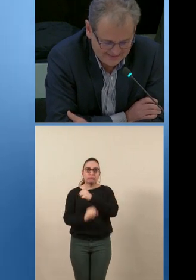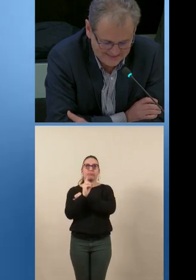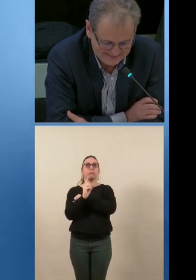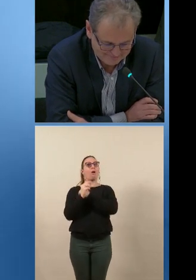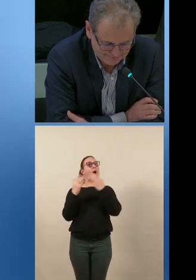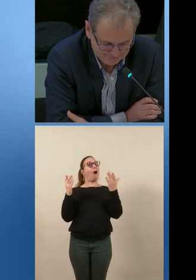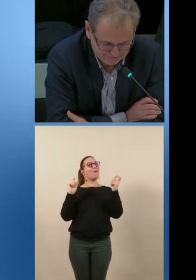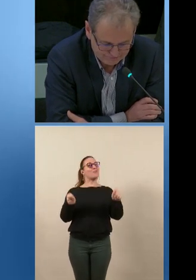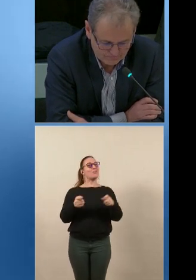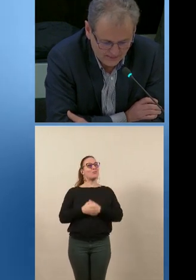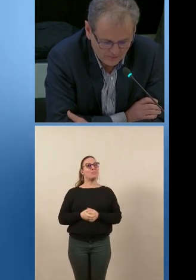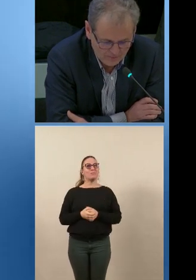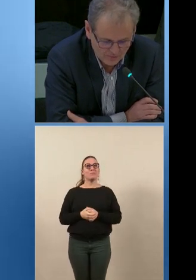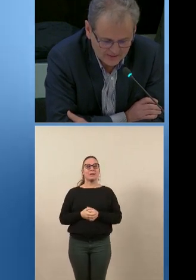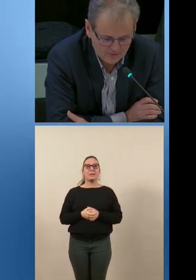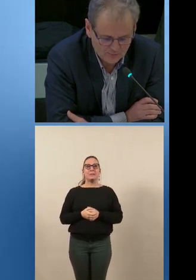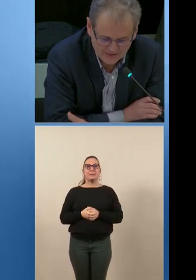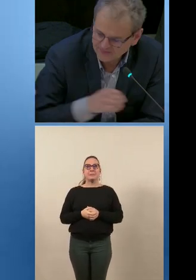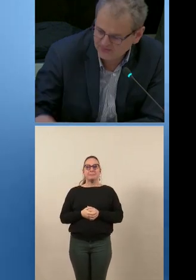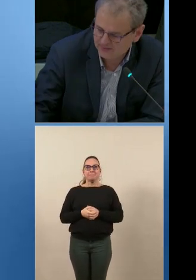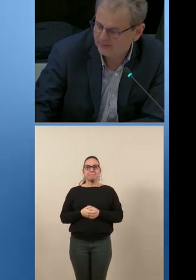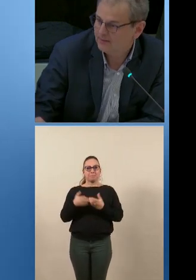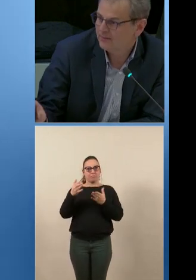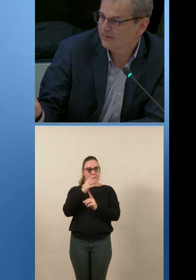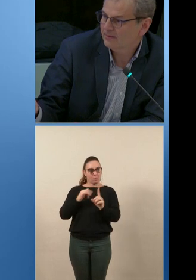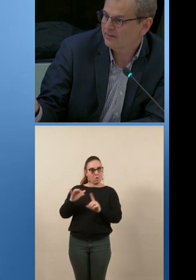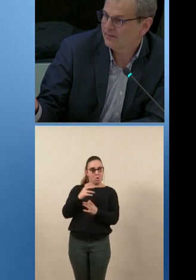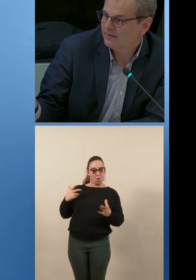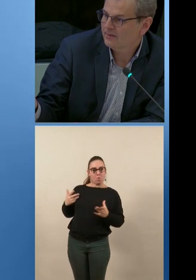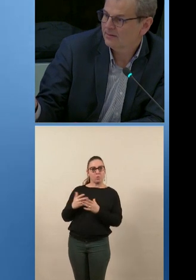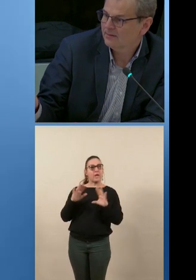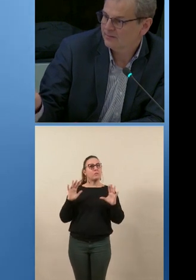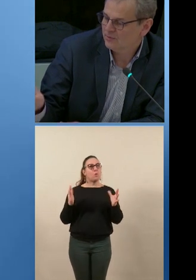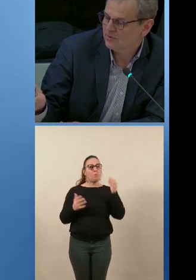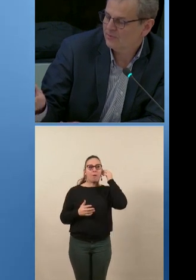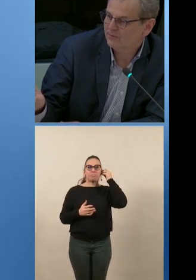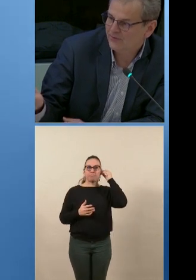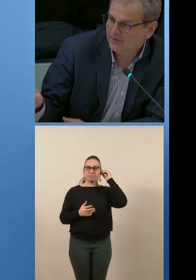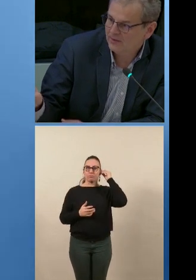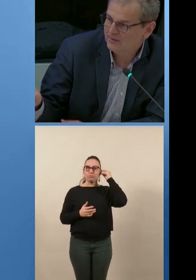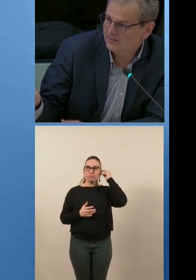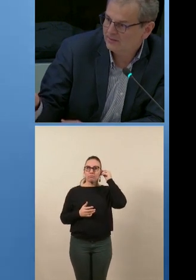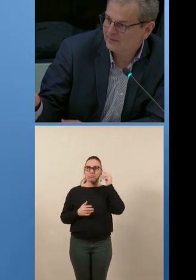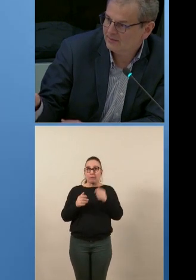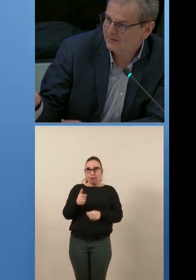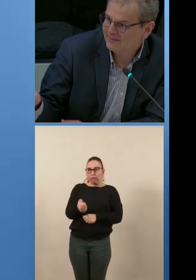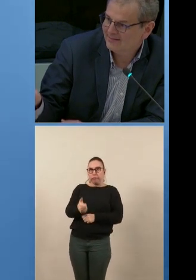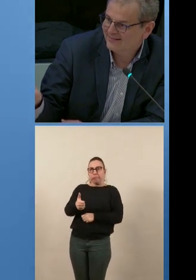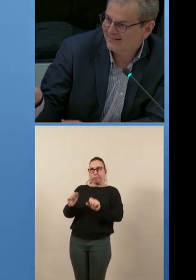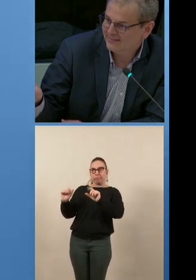année ici alors d'abord dans quel contexte je je fais avancer